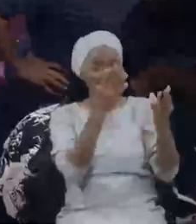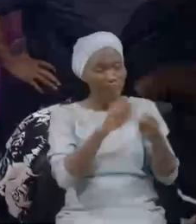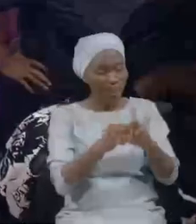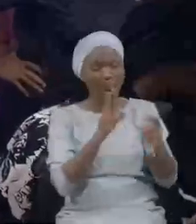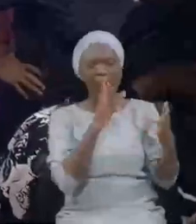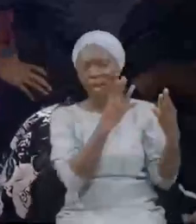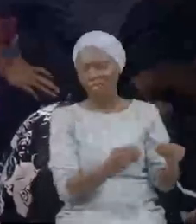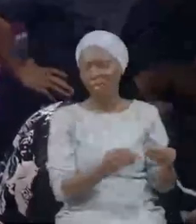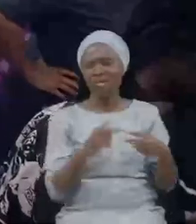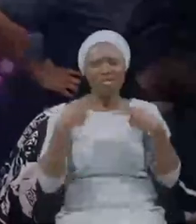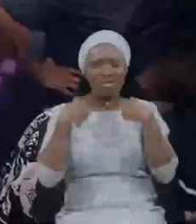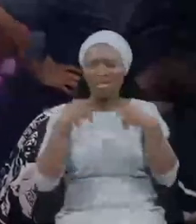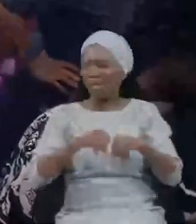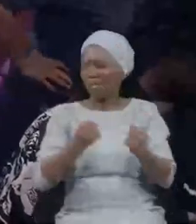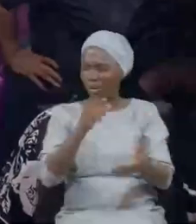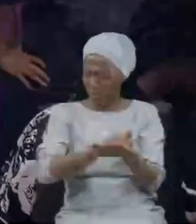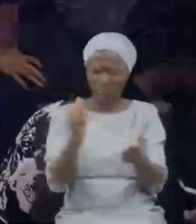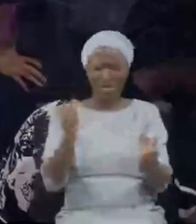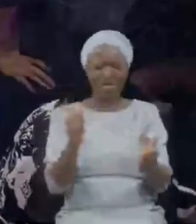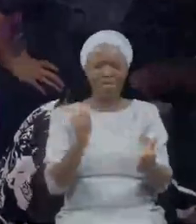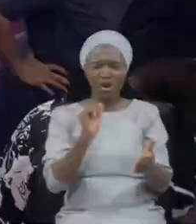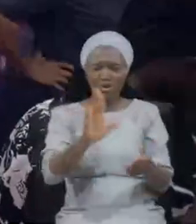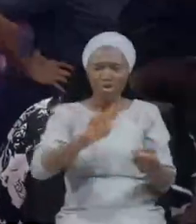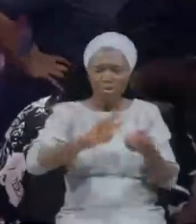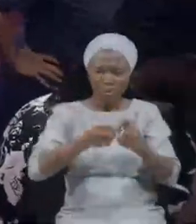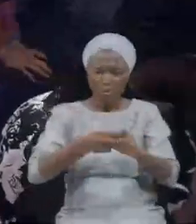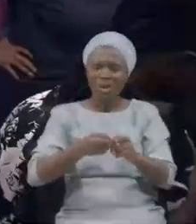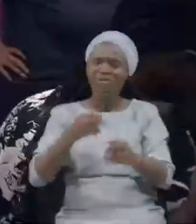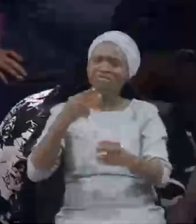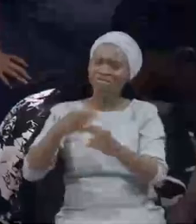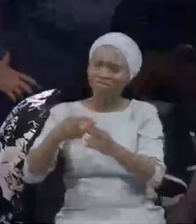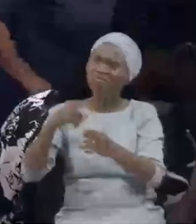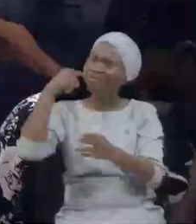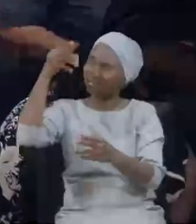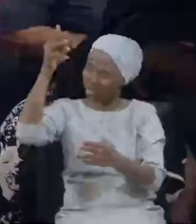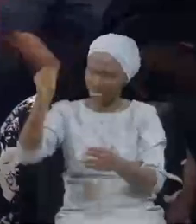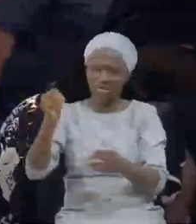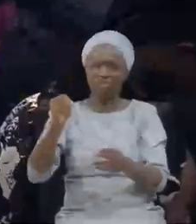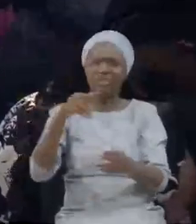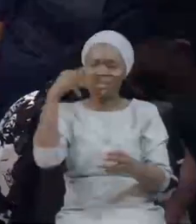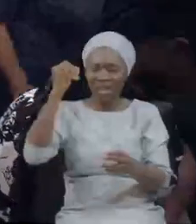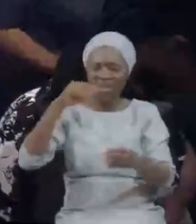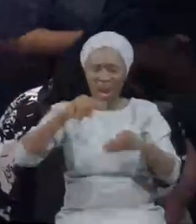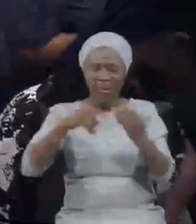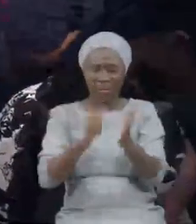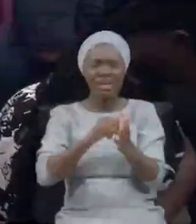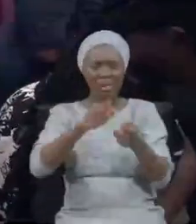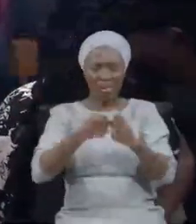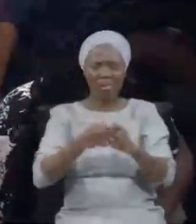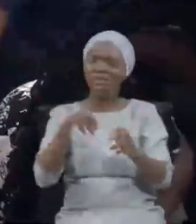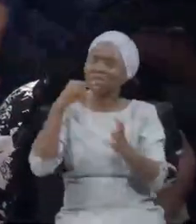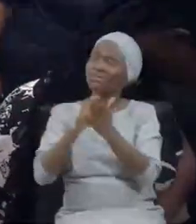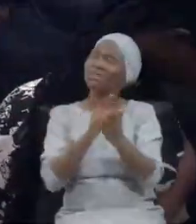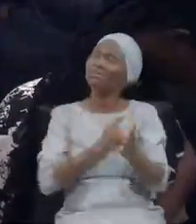Les jugs sont brisés. Mentionnez-le devant le Seigneur. Seigneur, me voici, c'est fait.